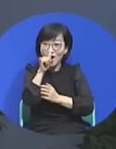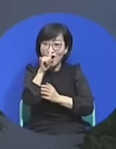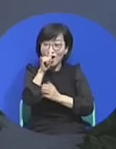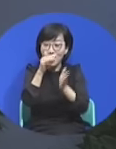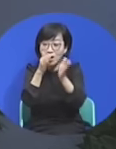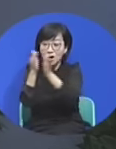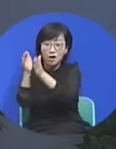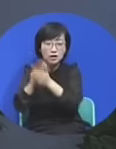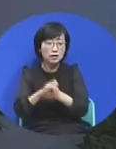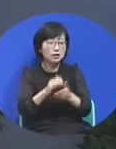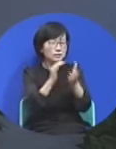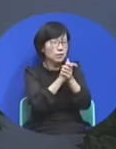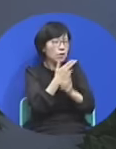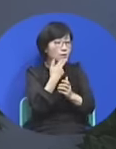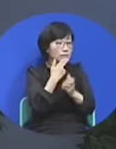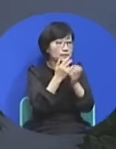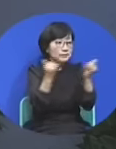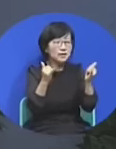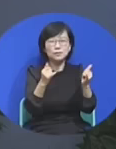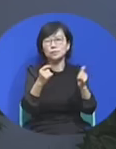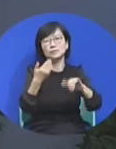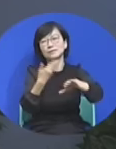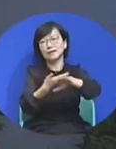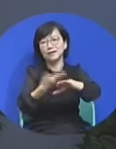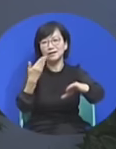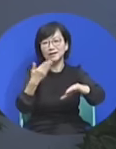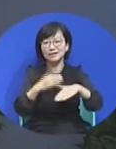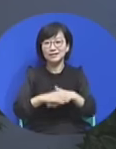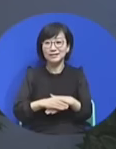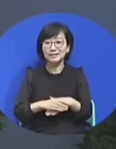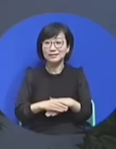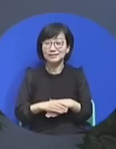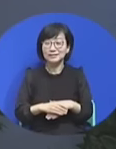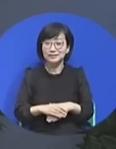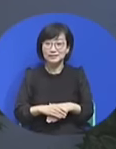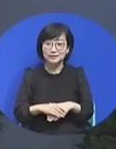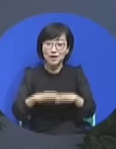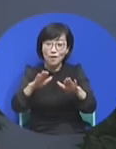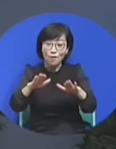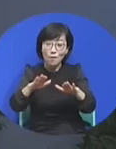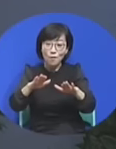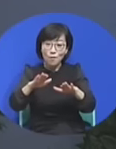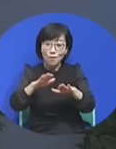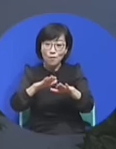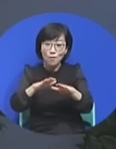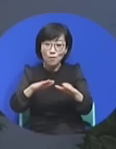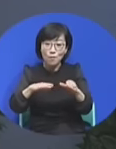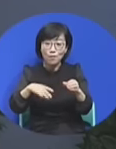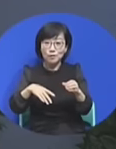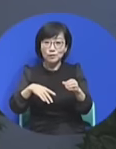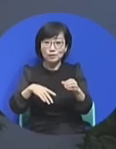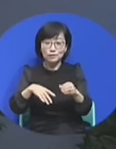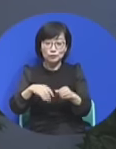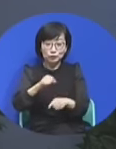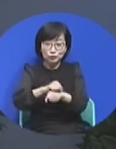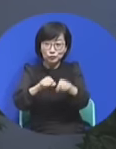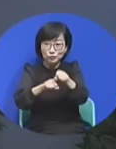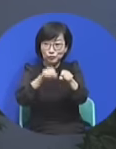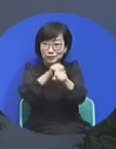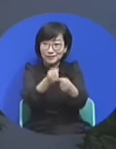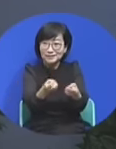prays this prayer every day and somebody who is always worried all the time. 자, 이 수장절 추수감사절이란 천국